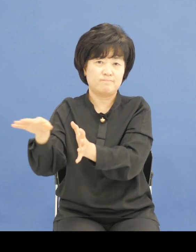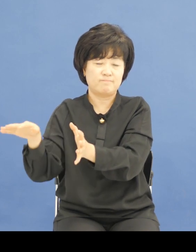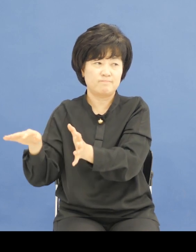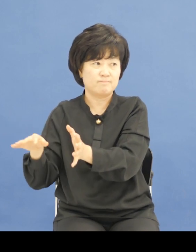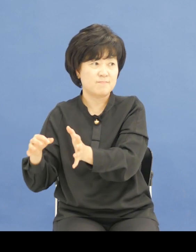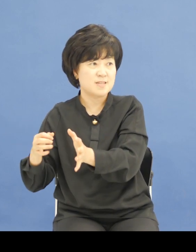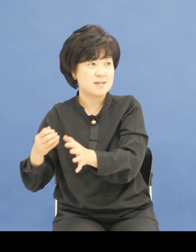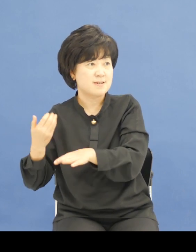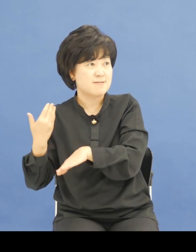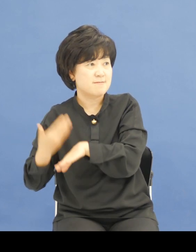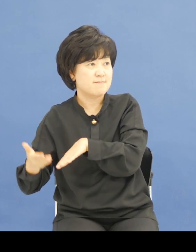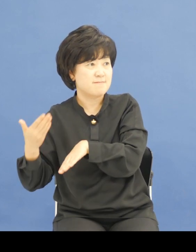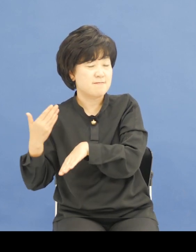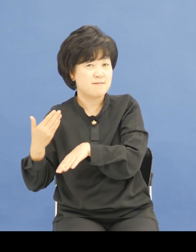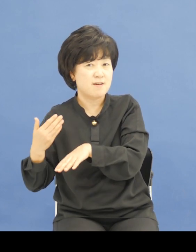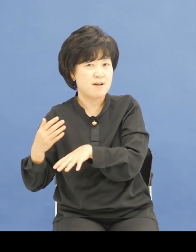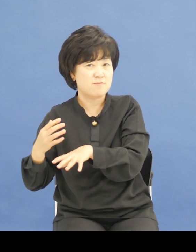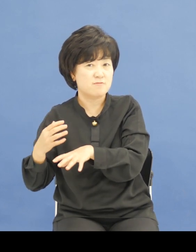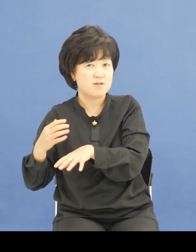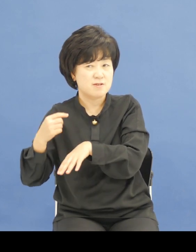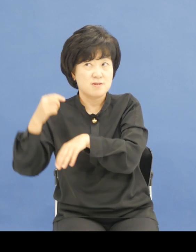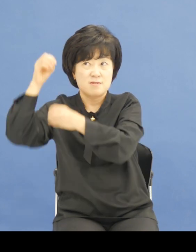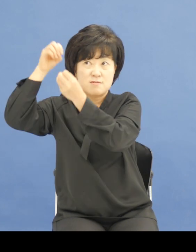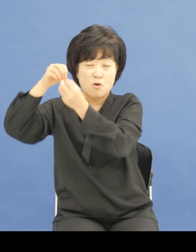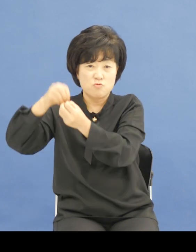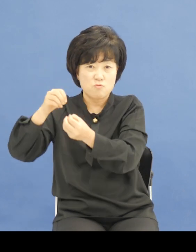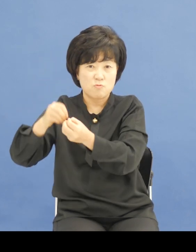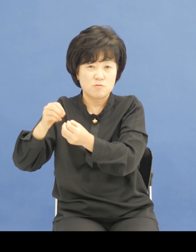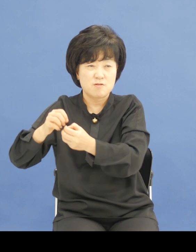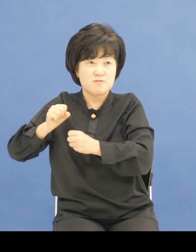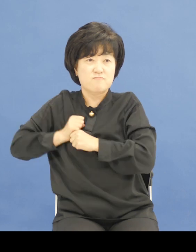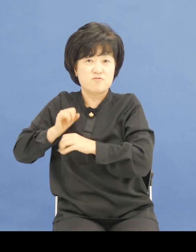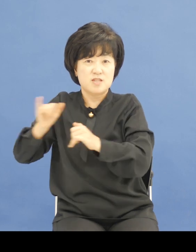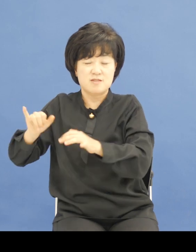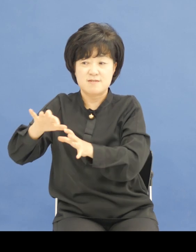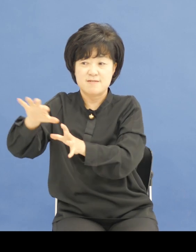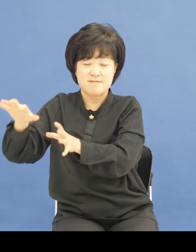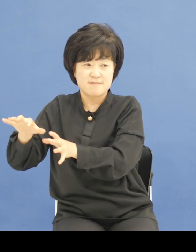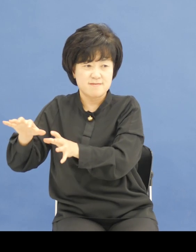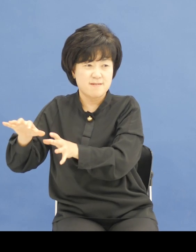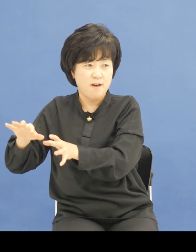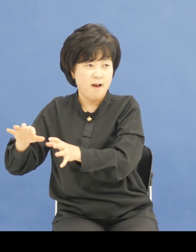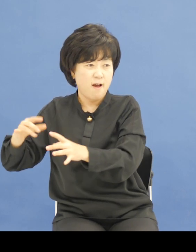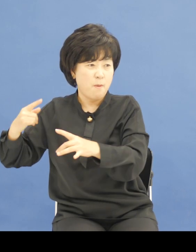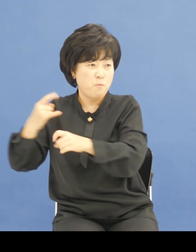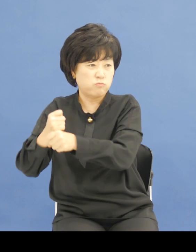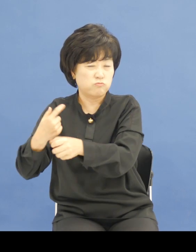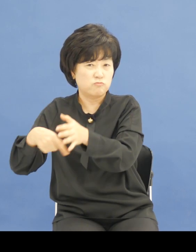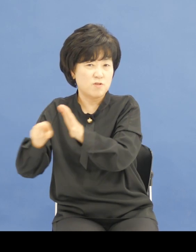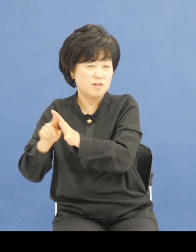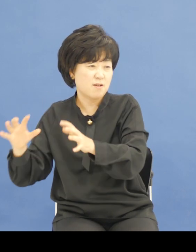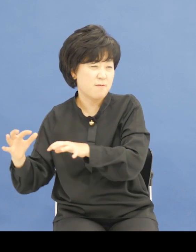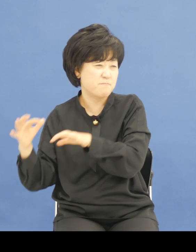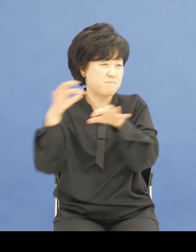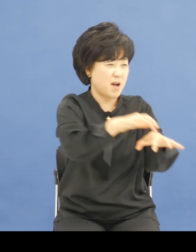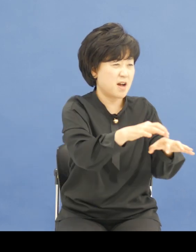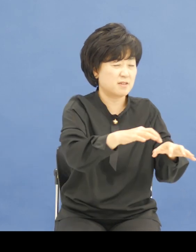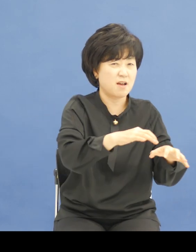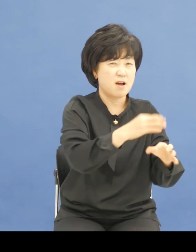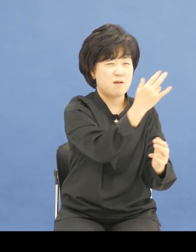예. 전통적인 무사들이. 예. 이 사람들이 이제 반투적 공격해가지고 불태우고 죽여버리고, 아. 또 여기서 더 많은 사람이